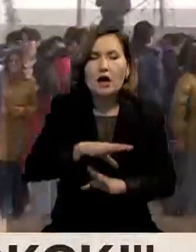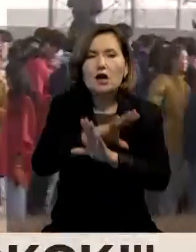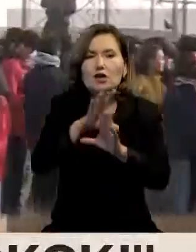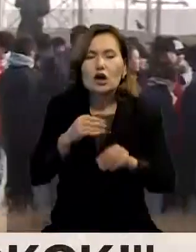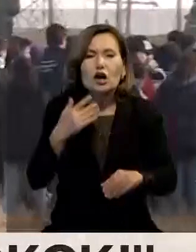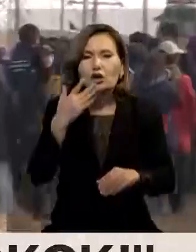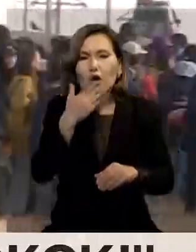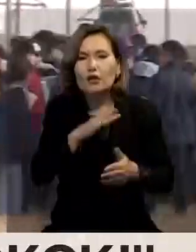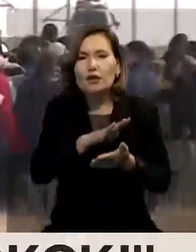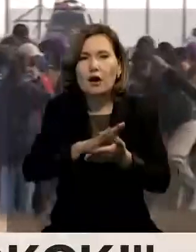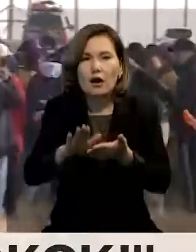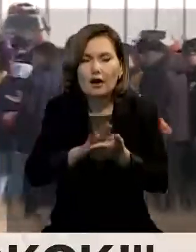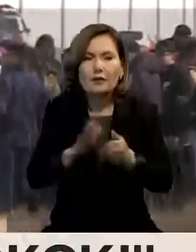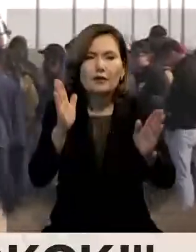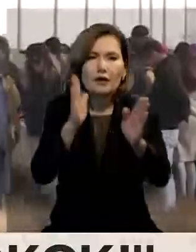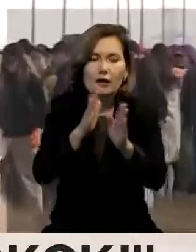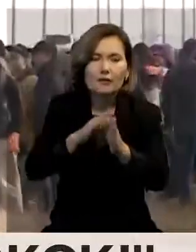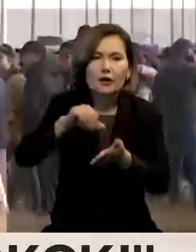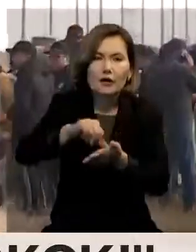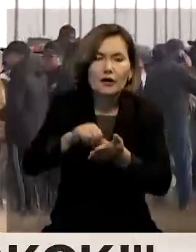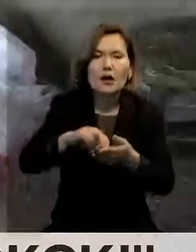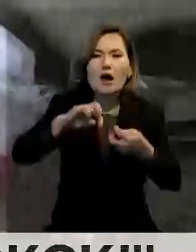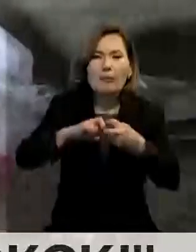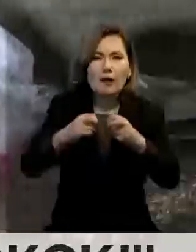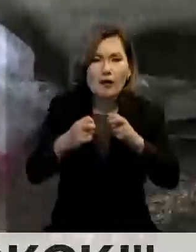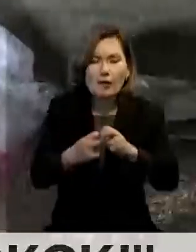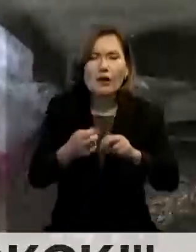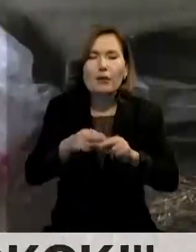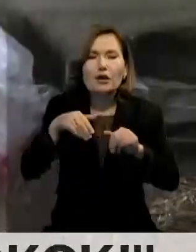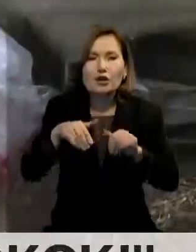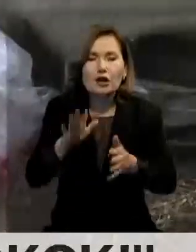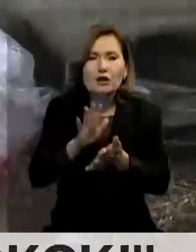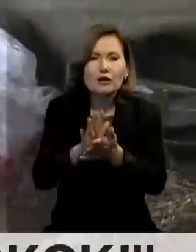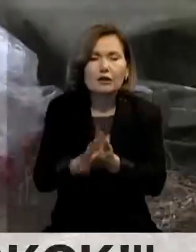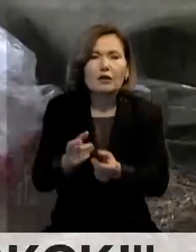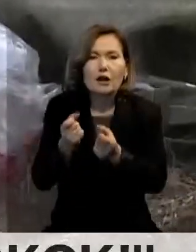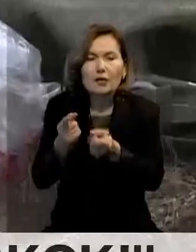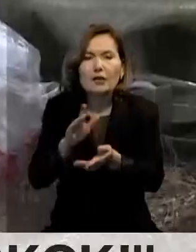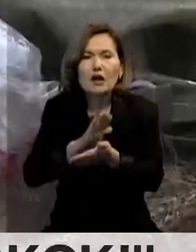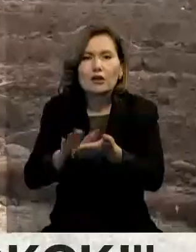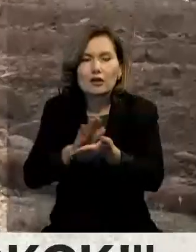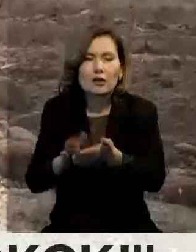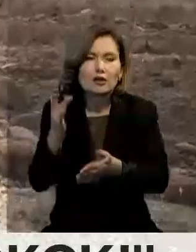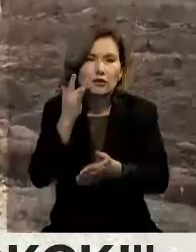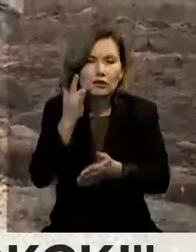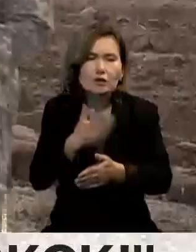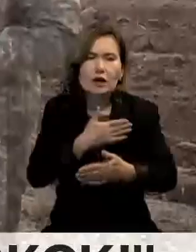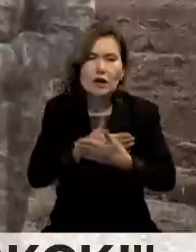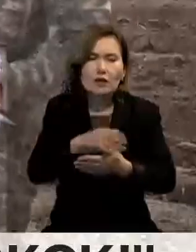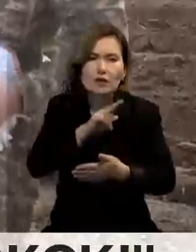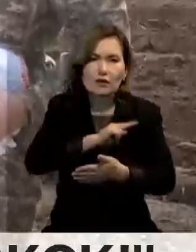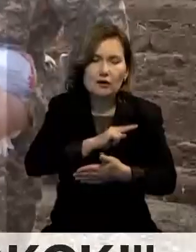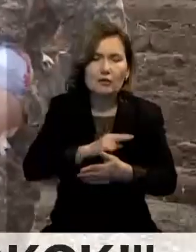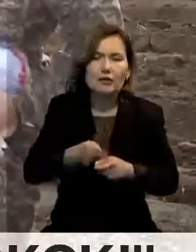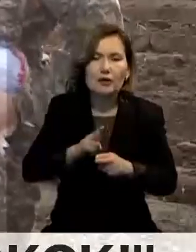Жалпыұлттық акцияға қатысушылар қоғам назарын экологиялық ахуалды жақсартуға аударуды, айналамызға қамқорлықпен қарауға үндеуді көздейді. Күнделікті